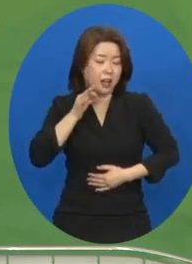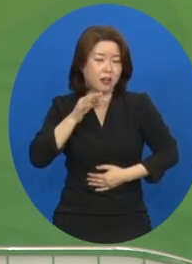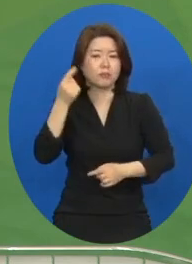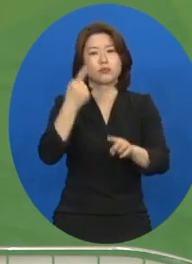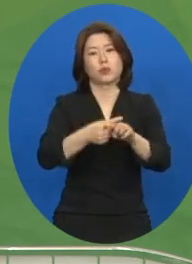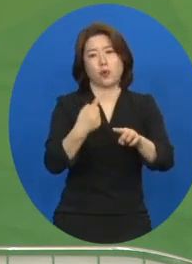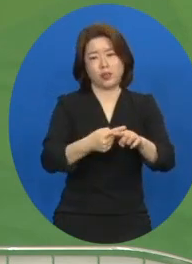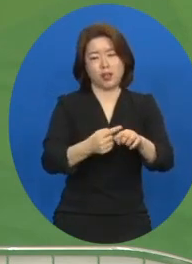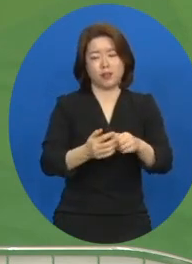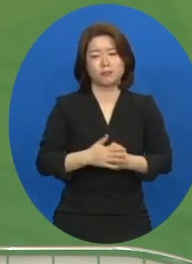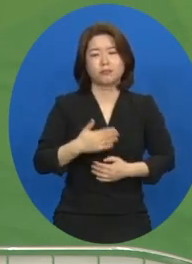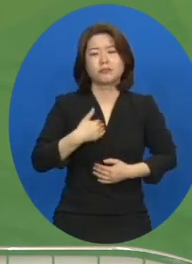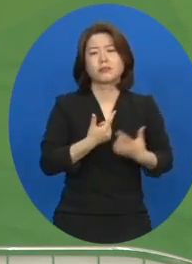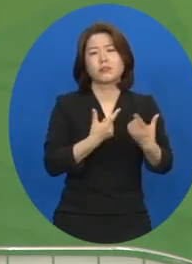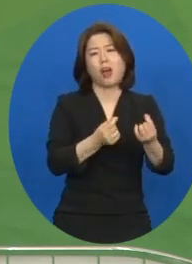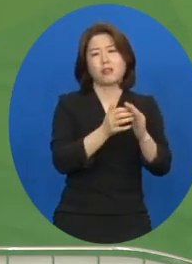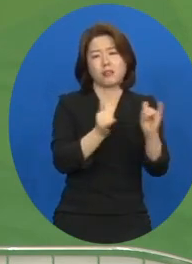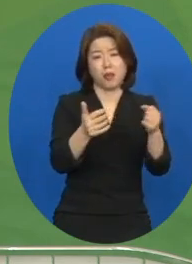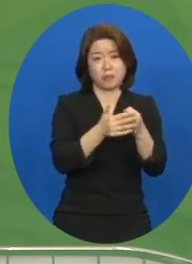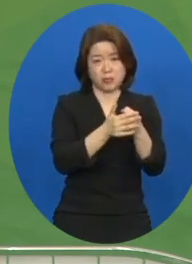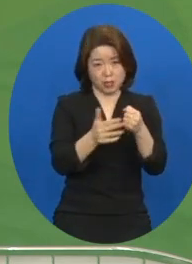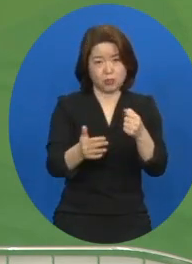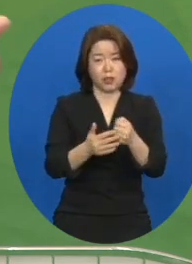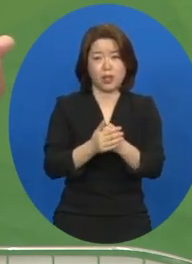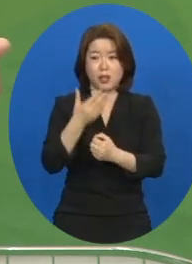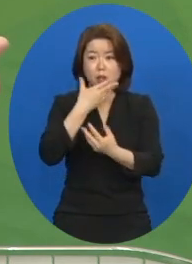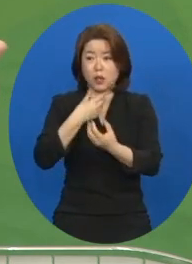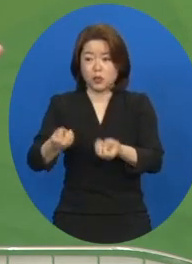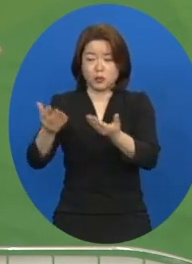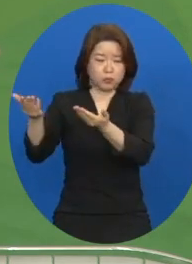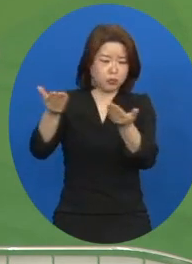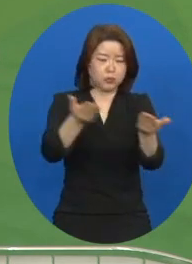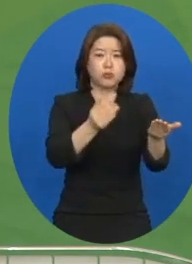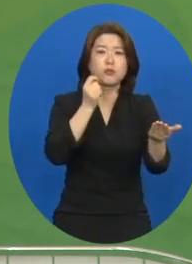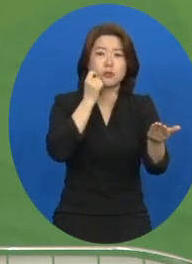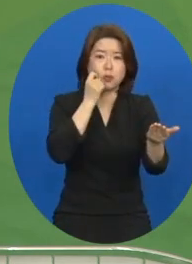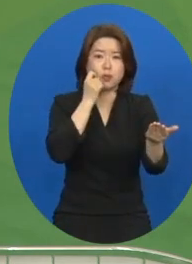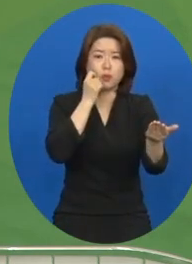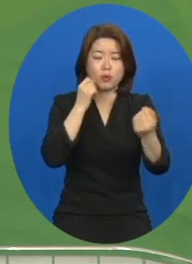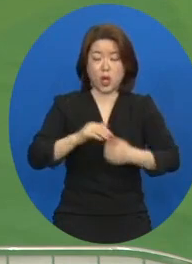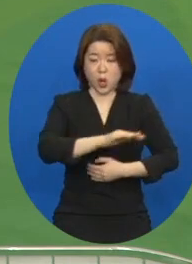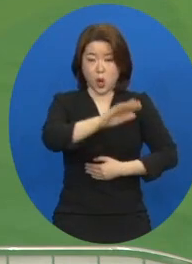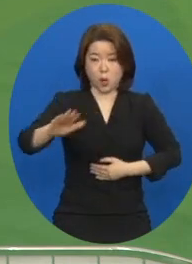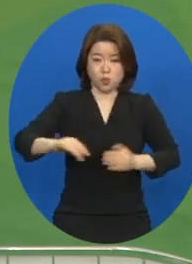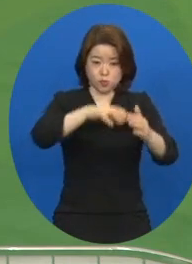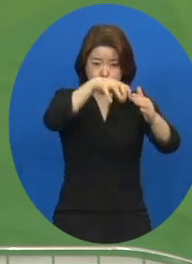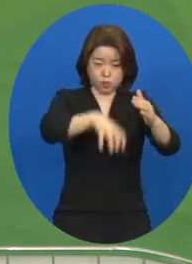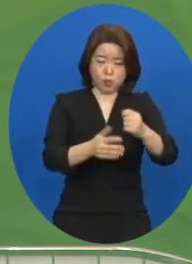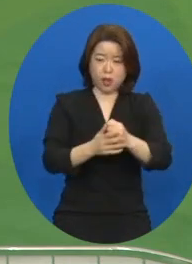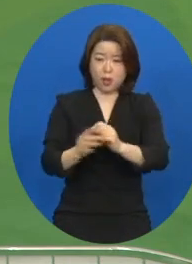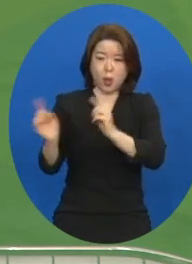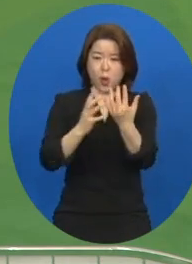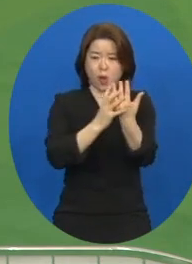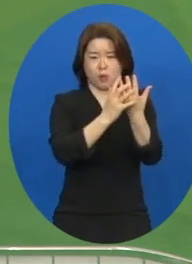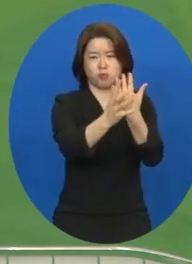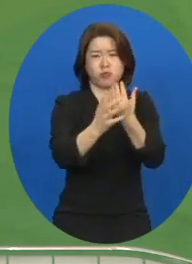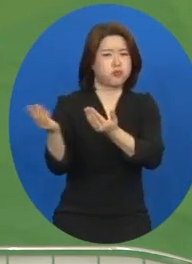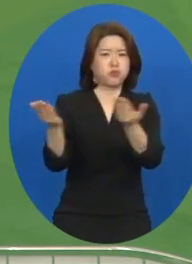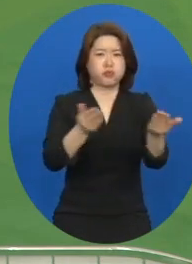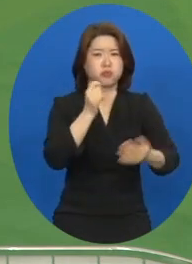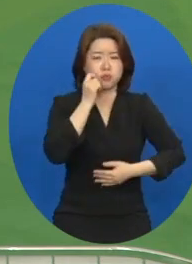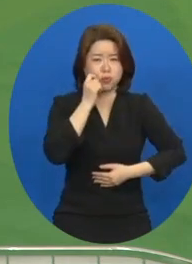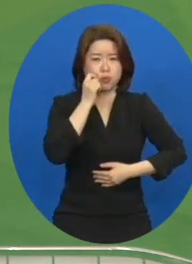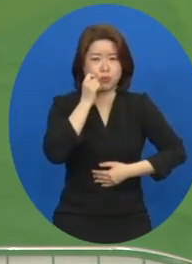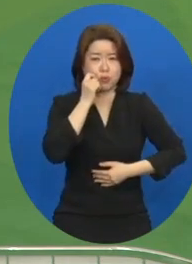하나님께서 나 같은 사람 때문에 축복하실 수가 없습니다. 우리 가운데 부흥을 주실 수가 없습니다.